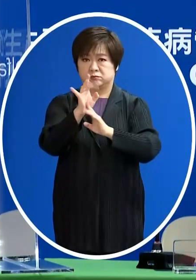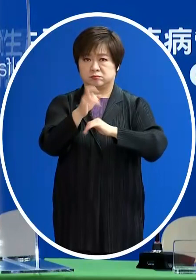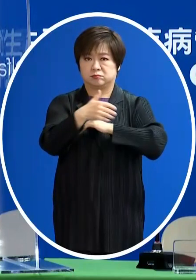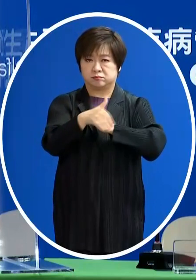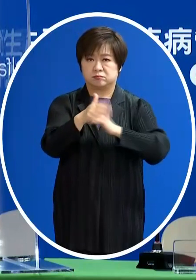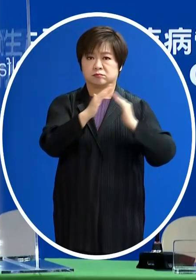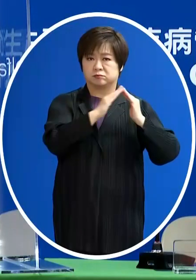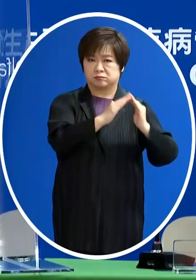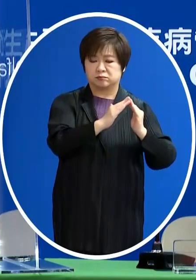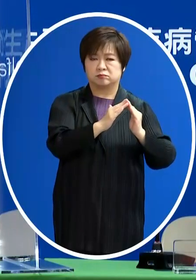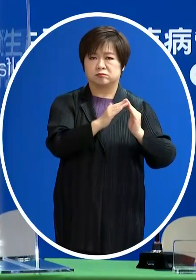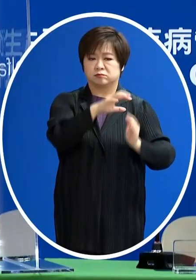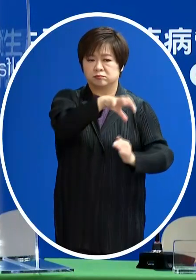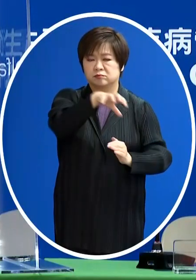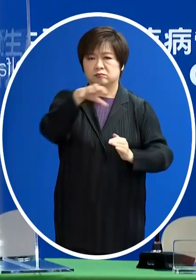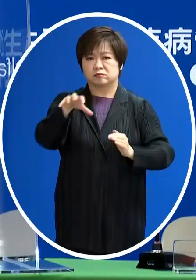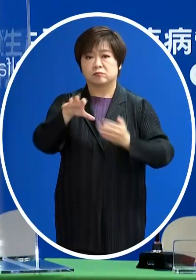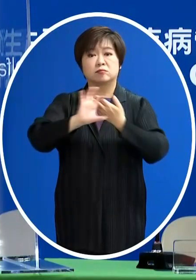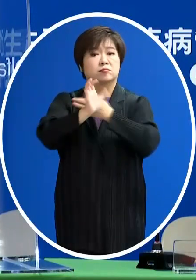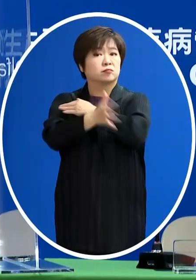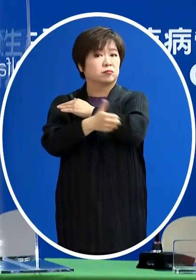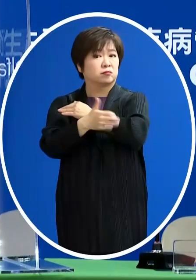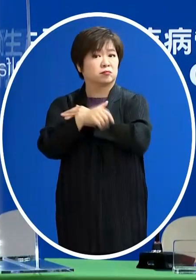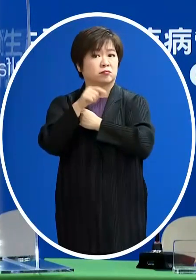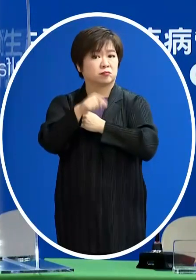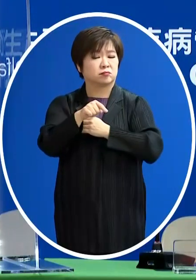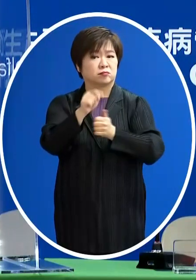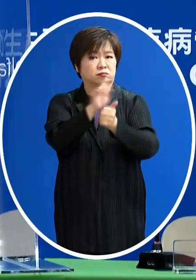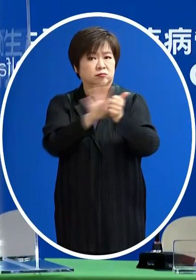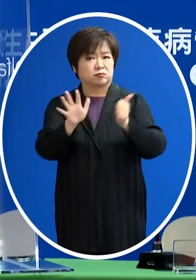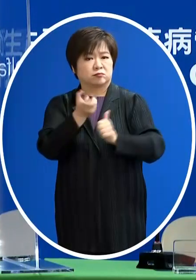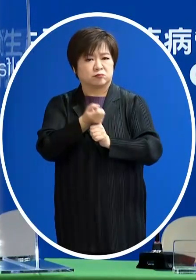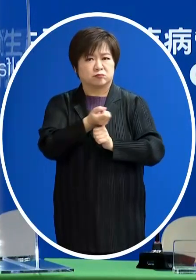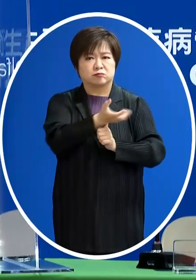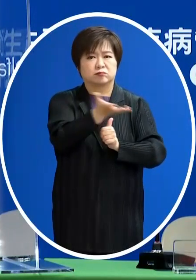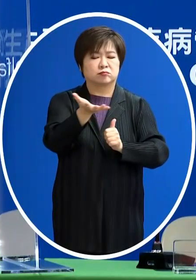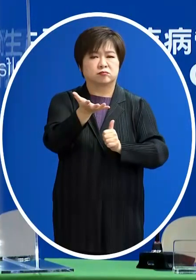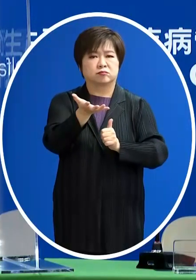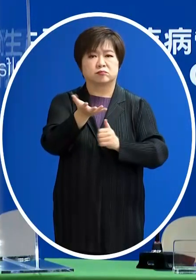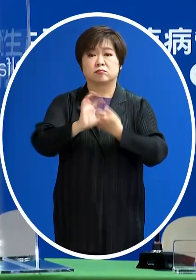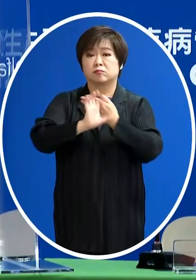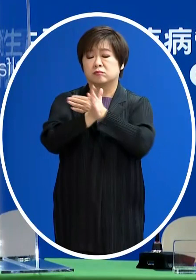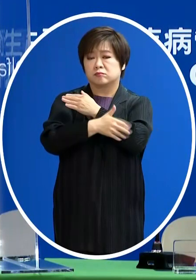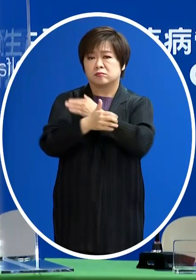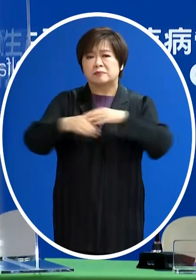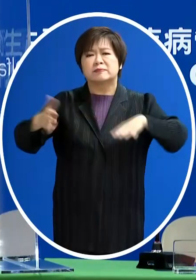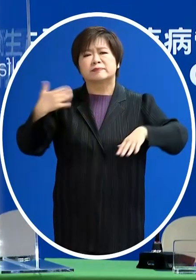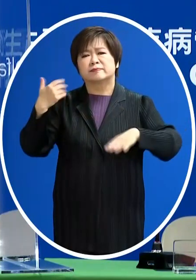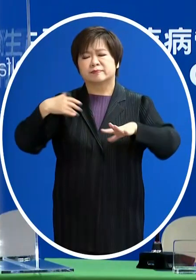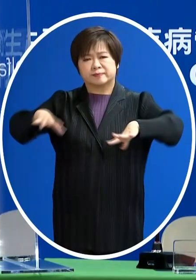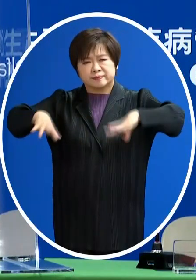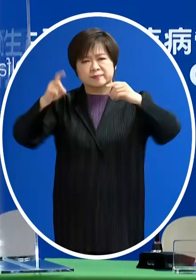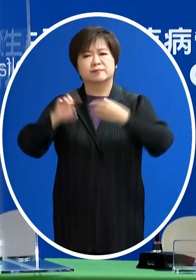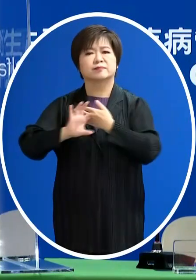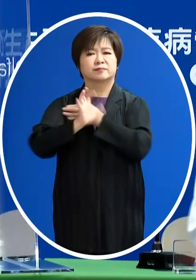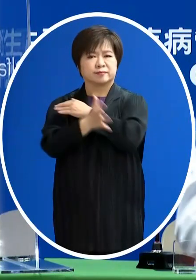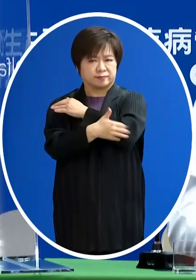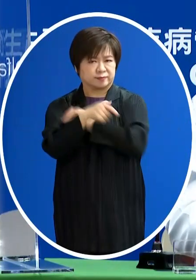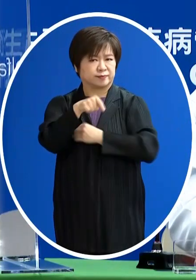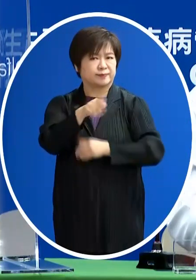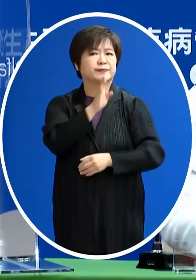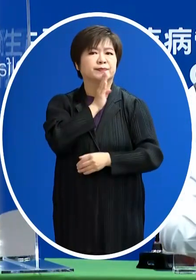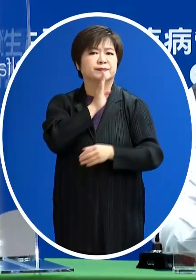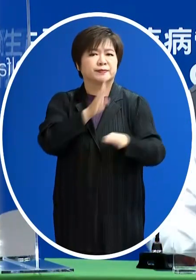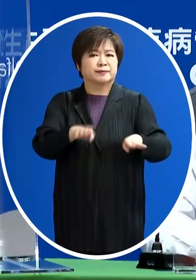县新竹市的那个移工的部分，那增加了，也不是移工，就是一开始是那里面移工开始